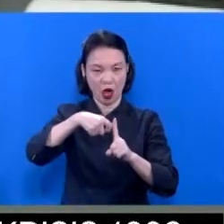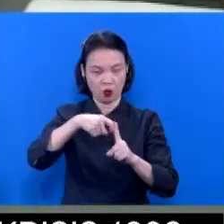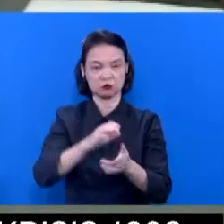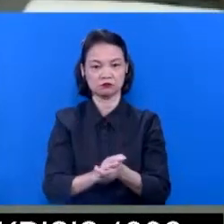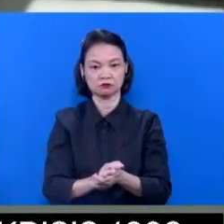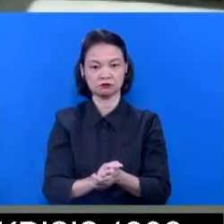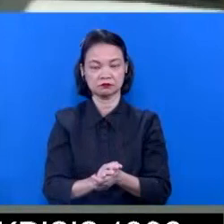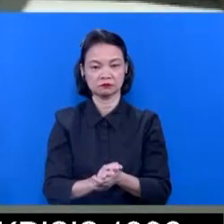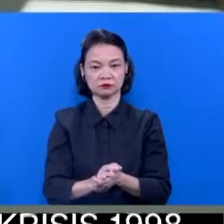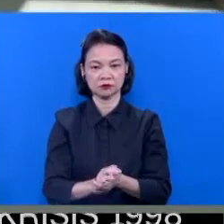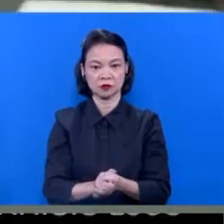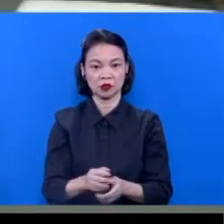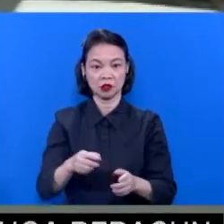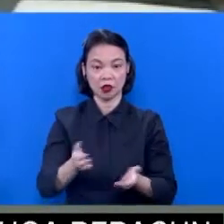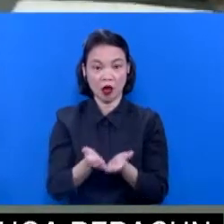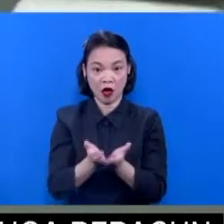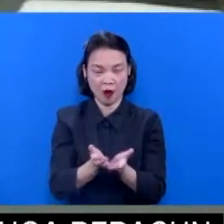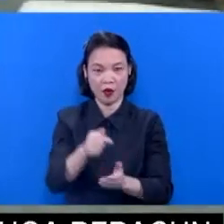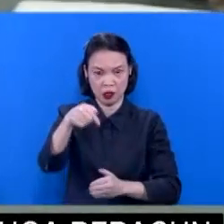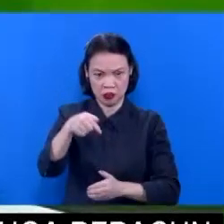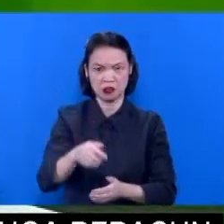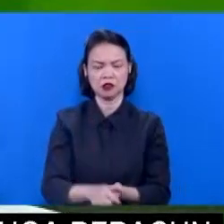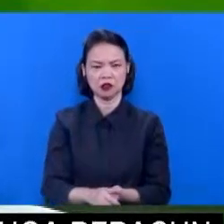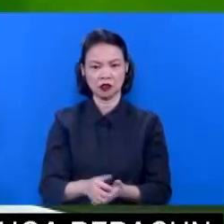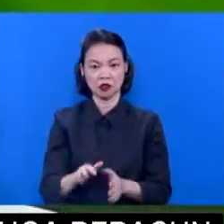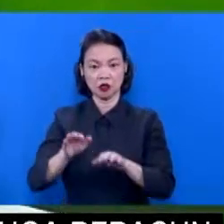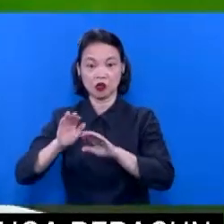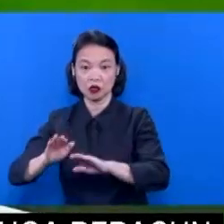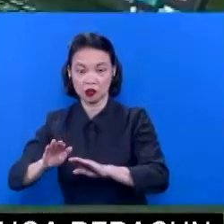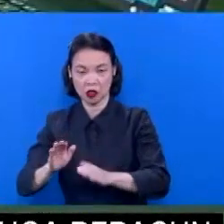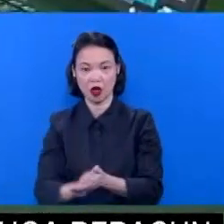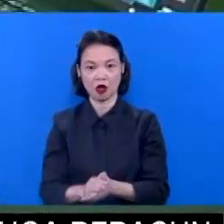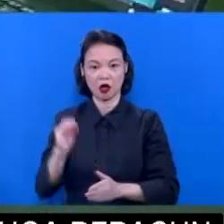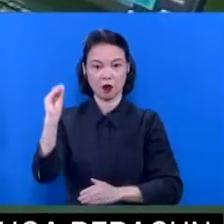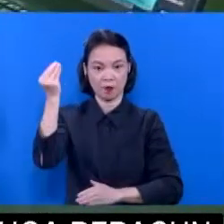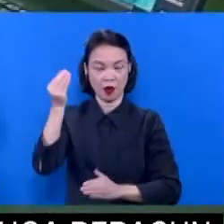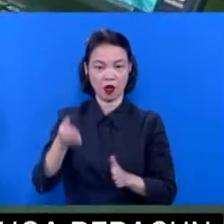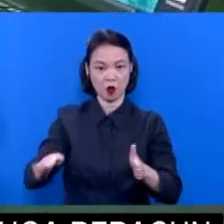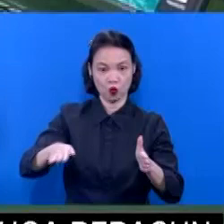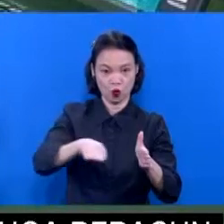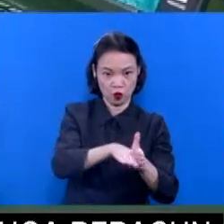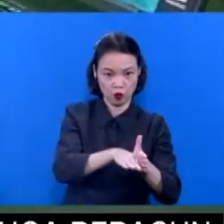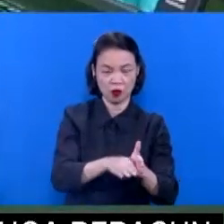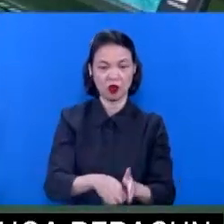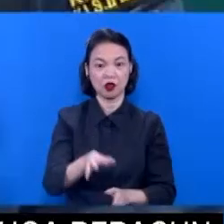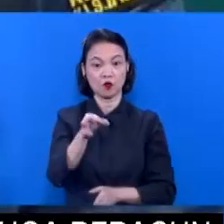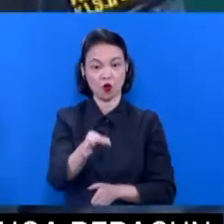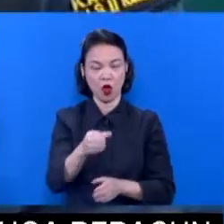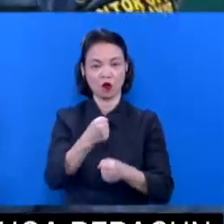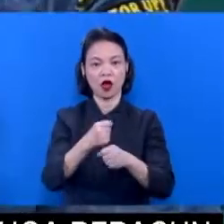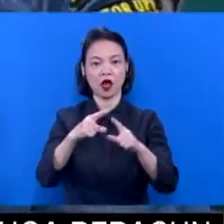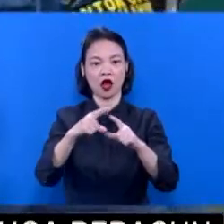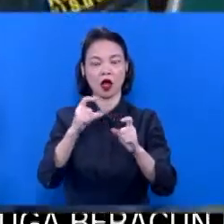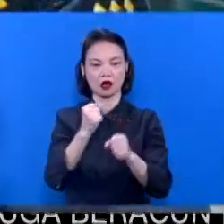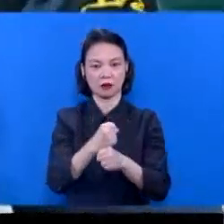Kini KMP Sabuk Nusantara 62 yang menabrak karang masih ditahan oleh pihak Syah Bandar Waisai di dermaga Pulau Gak. Iya,